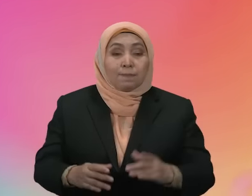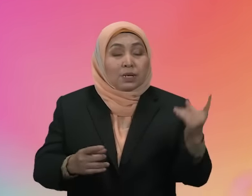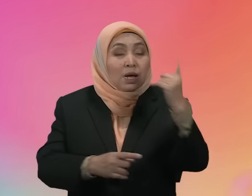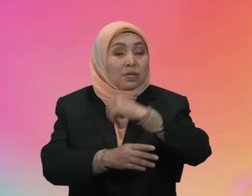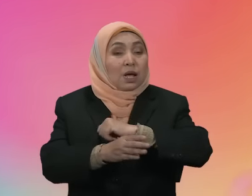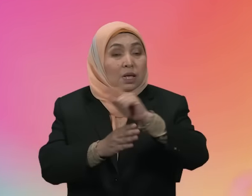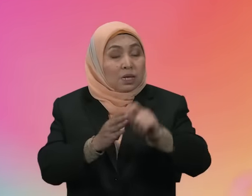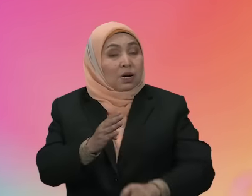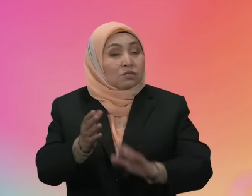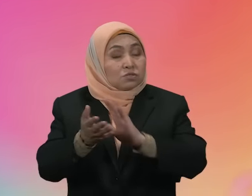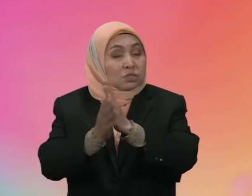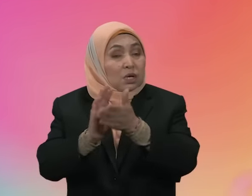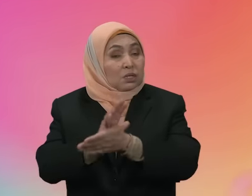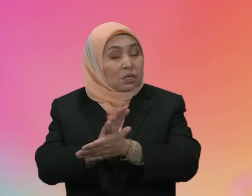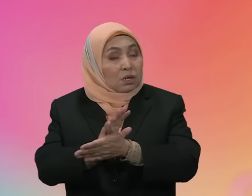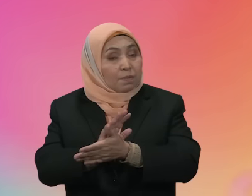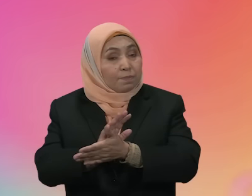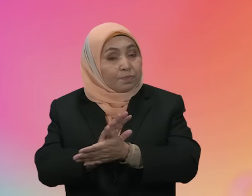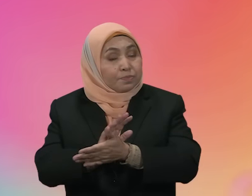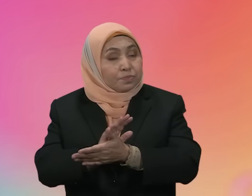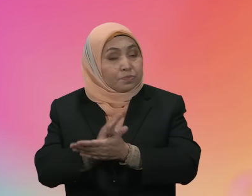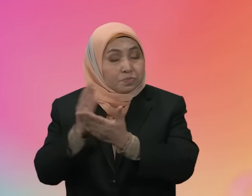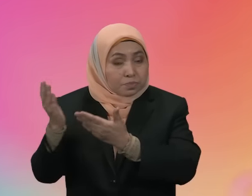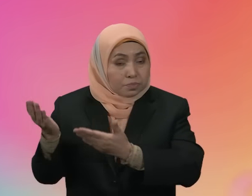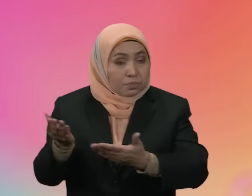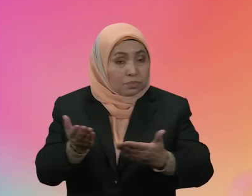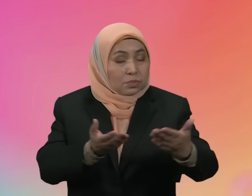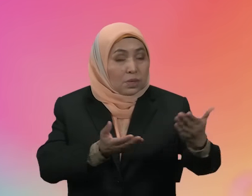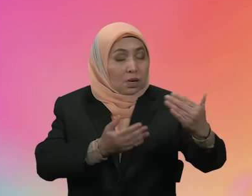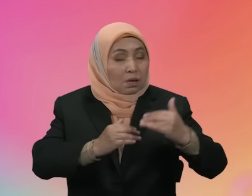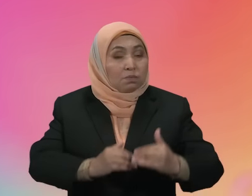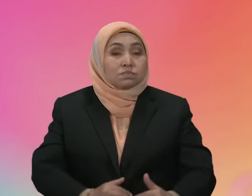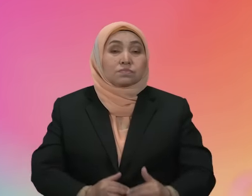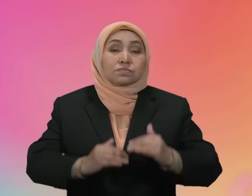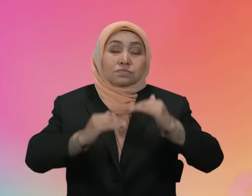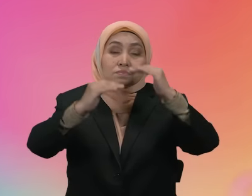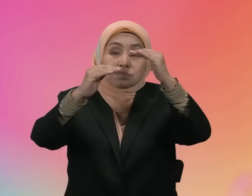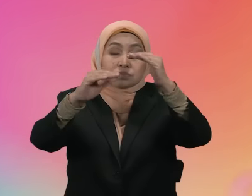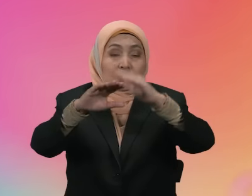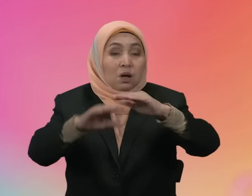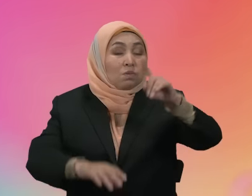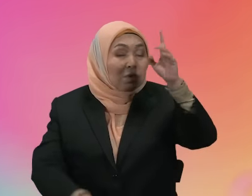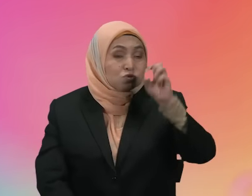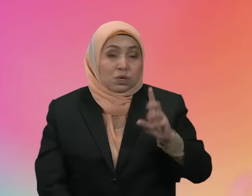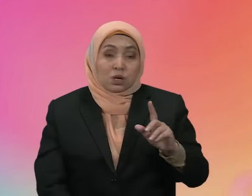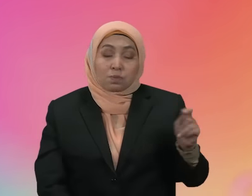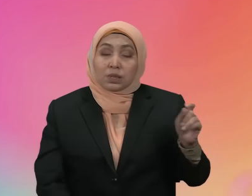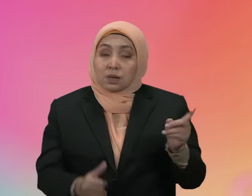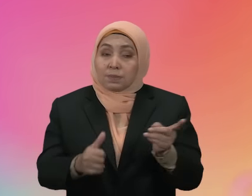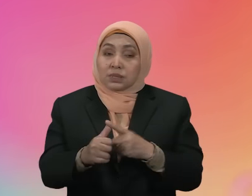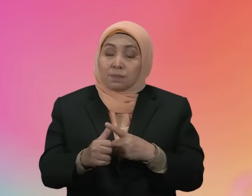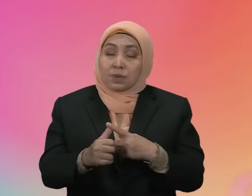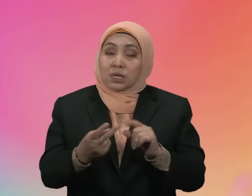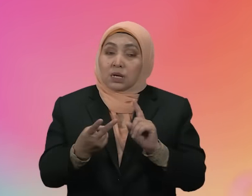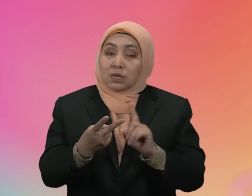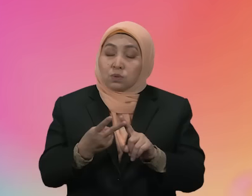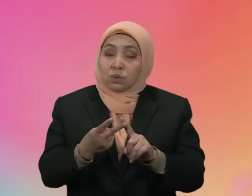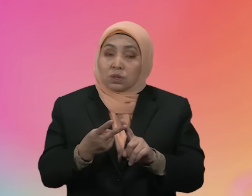akhirat agar ia membawa kepada darjah yang tinggi di sisi Allah Subhanahu Wa Taala. Yang pertama. Yang